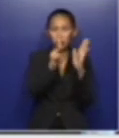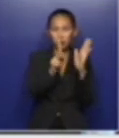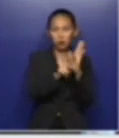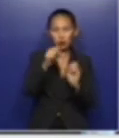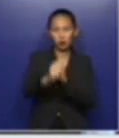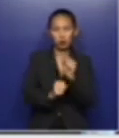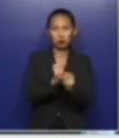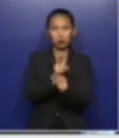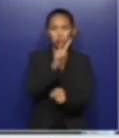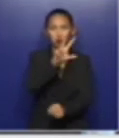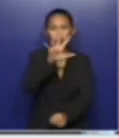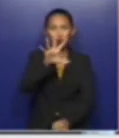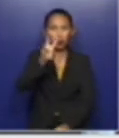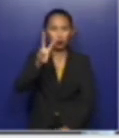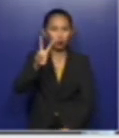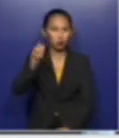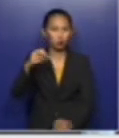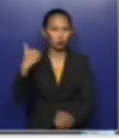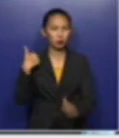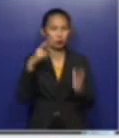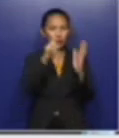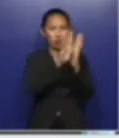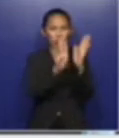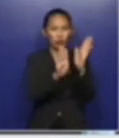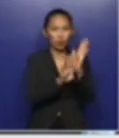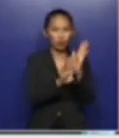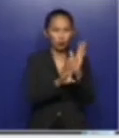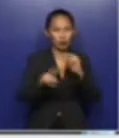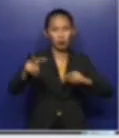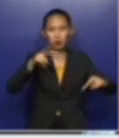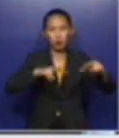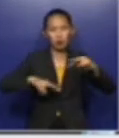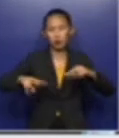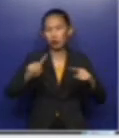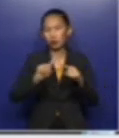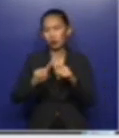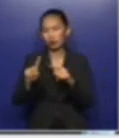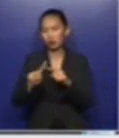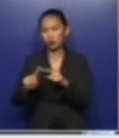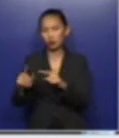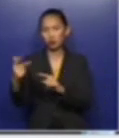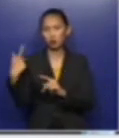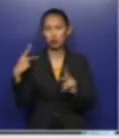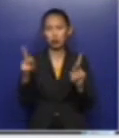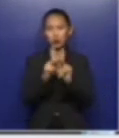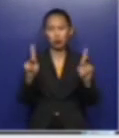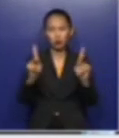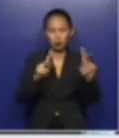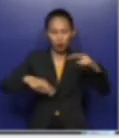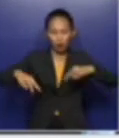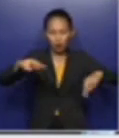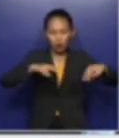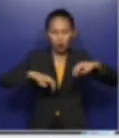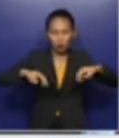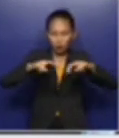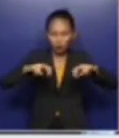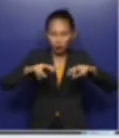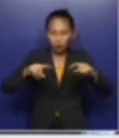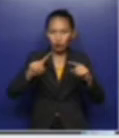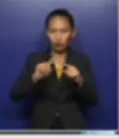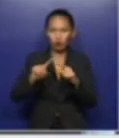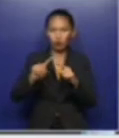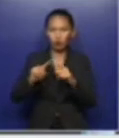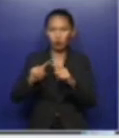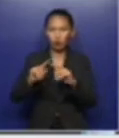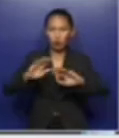ออกระเบียบนี้ออกมาออกระเบียบจัดซื้อจัดจ้างออกมากรรมการมิใช้ปัญหาการจัดซื้อจัดจ้างภาครัฐไปย